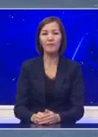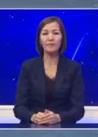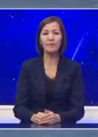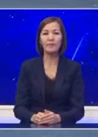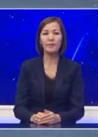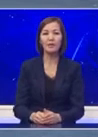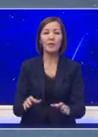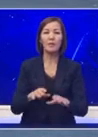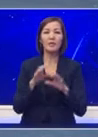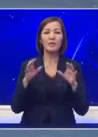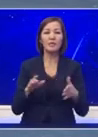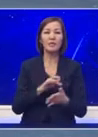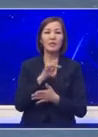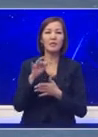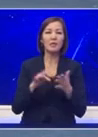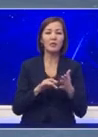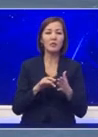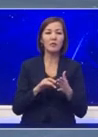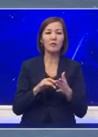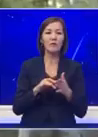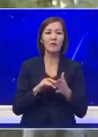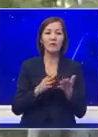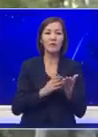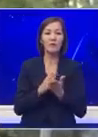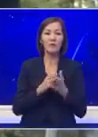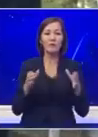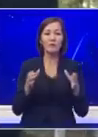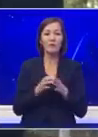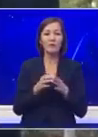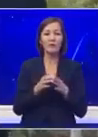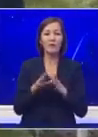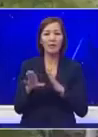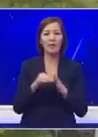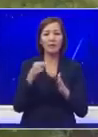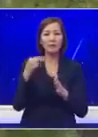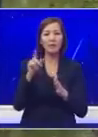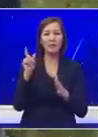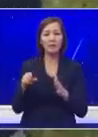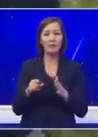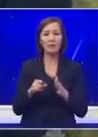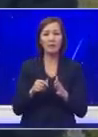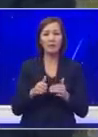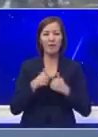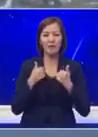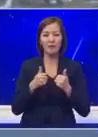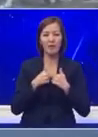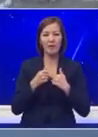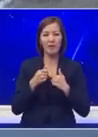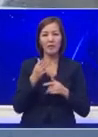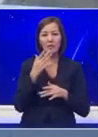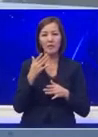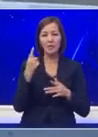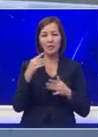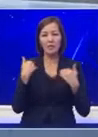председатель кунаевского городского совета ветеранов Амангельды керембеков считает что избранный президент должен продвигать национальную идеологию